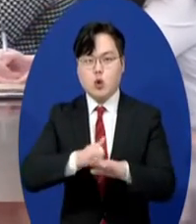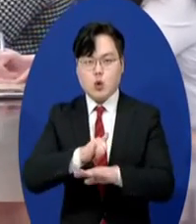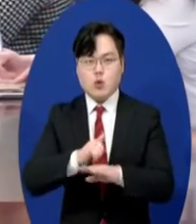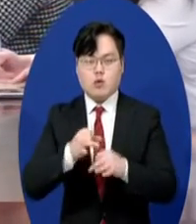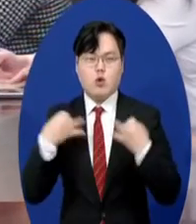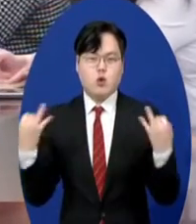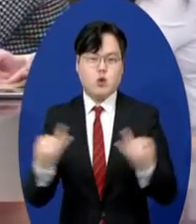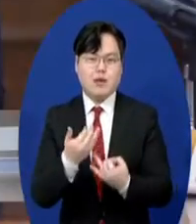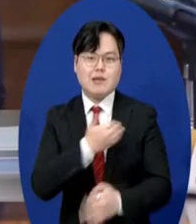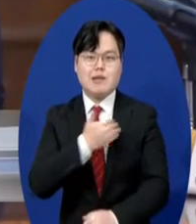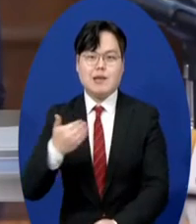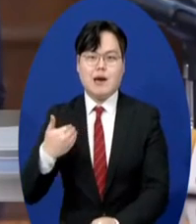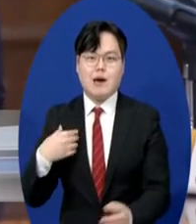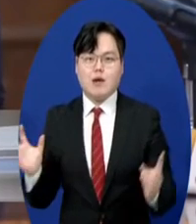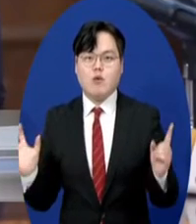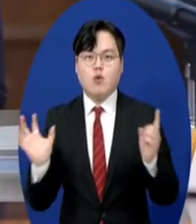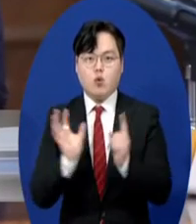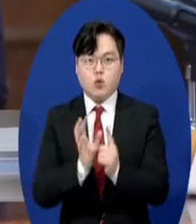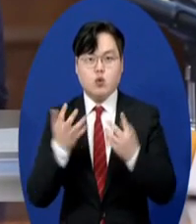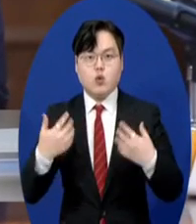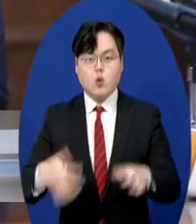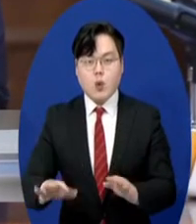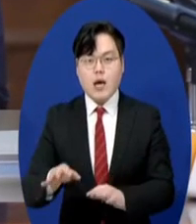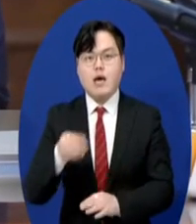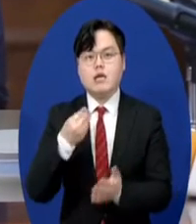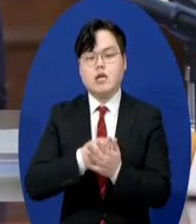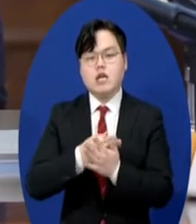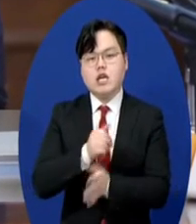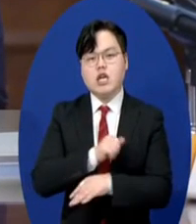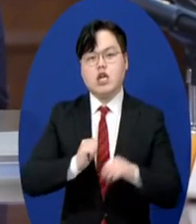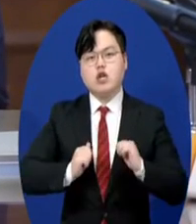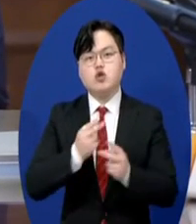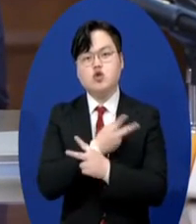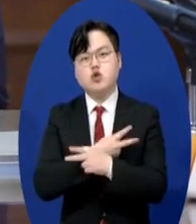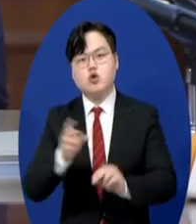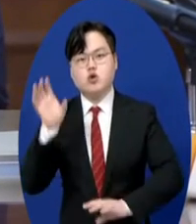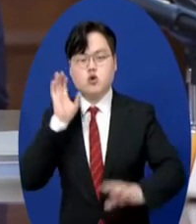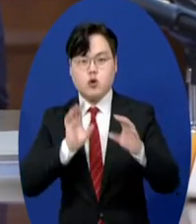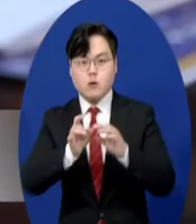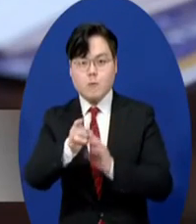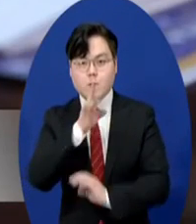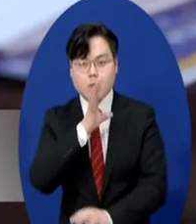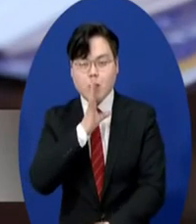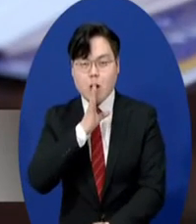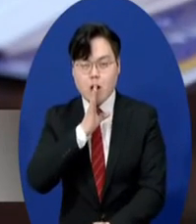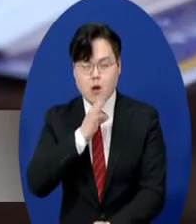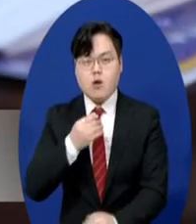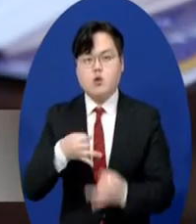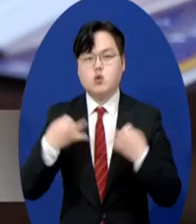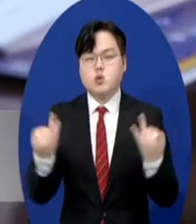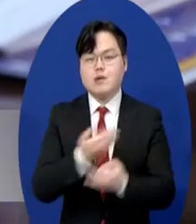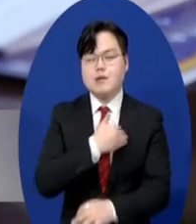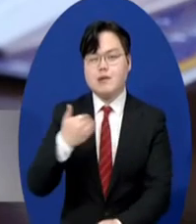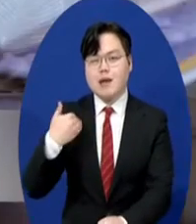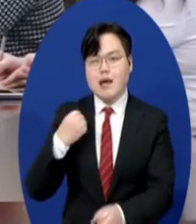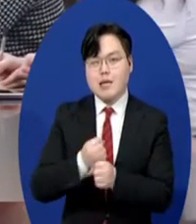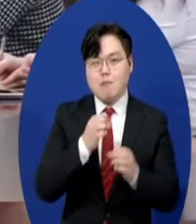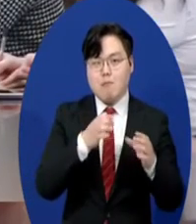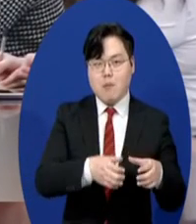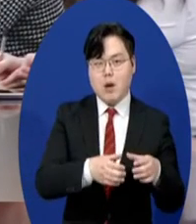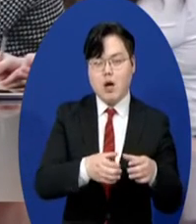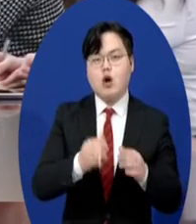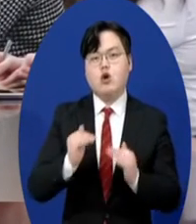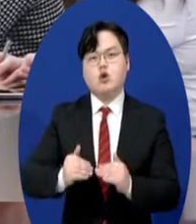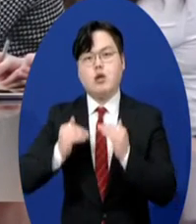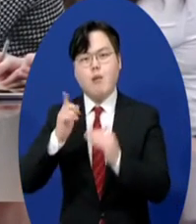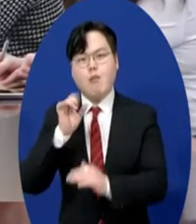шатар хүлээн авчулцлаа. Энэ асуудлаар ард иргэдийн дунд нээлттэй сонсгол зохион байгуулахаар уулсан. Үүнээс өмнө улсын хурлын дарганы захимжаар байгуулсан ажлын хэсэг хөгжлийн